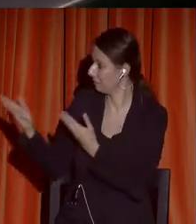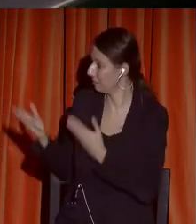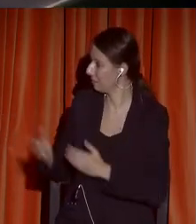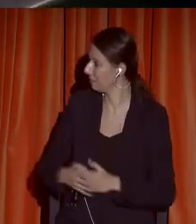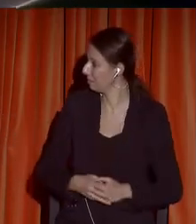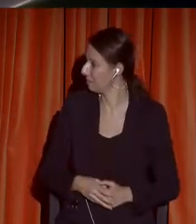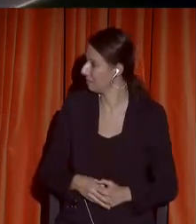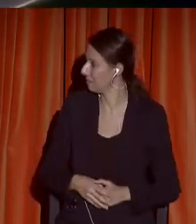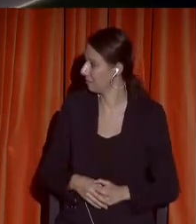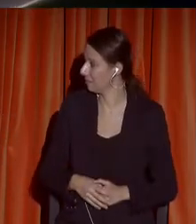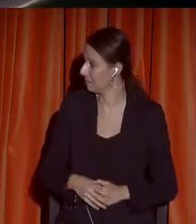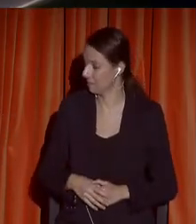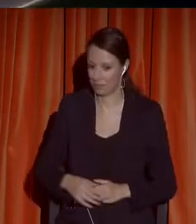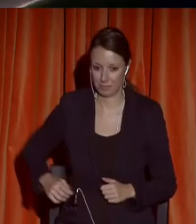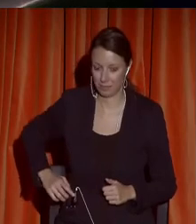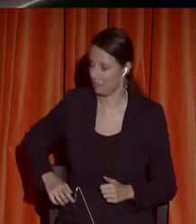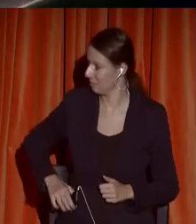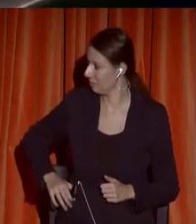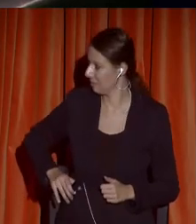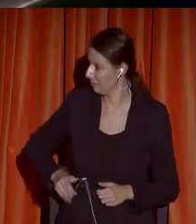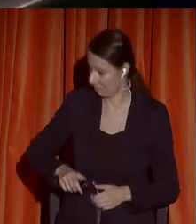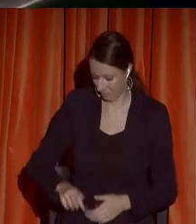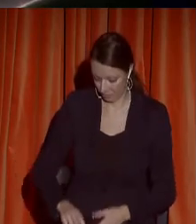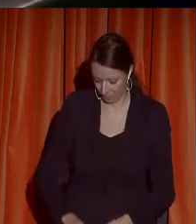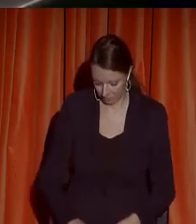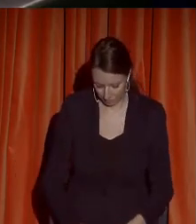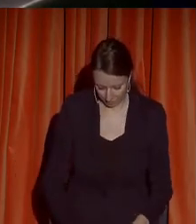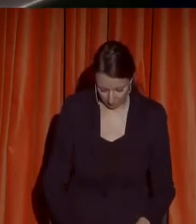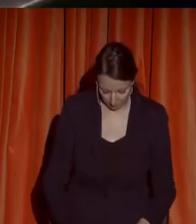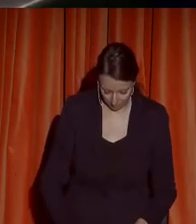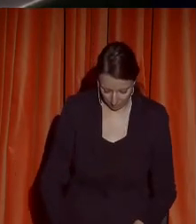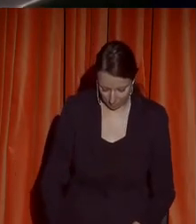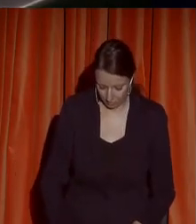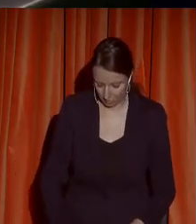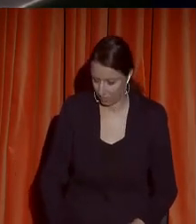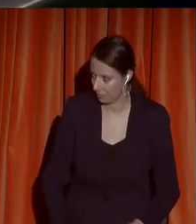i panelistkami. Bardzo proszę. Jest